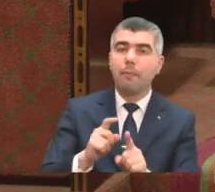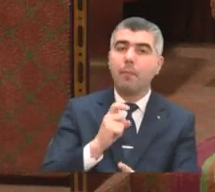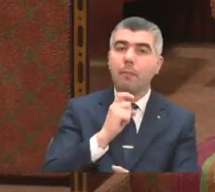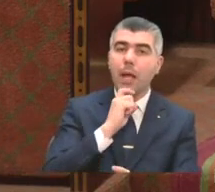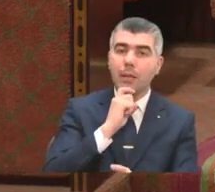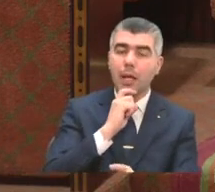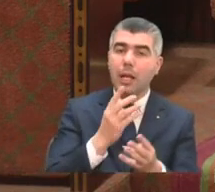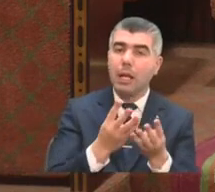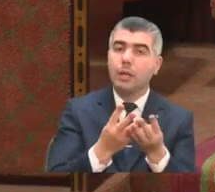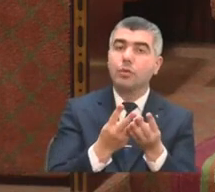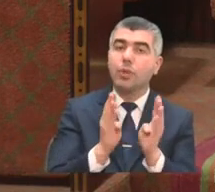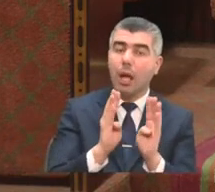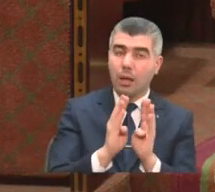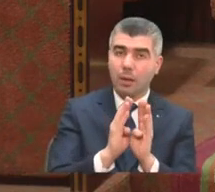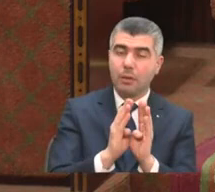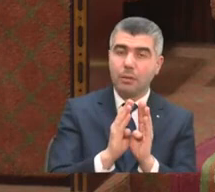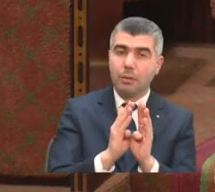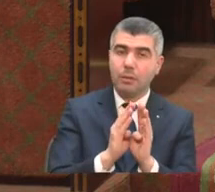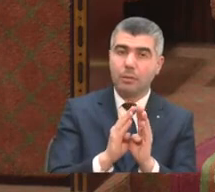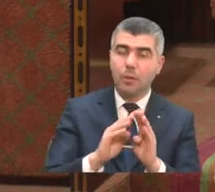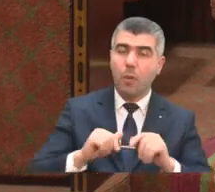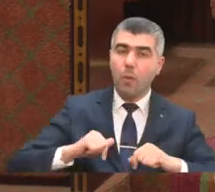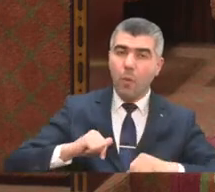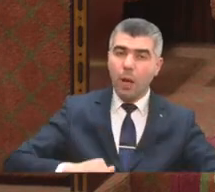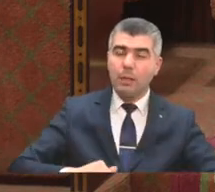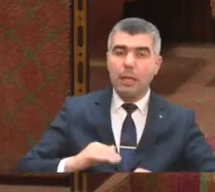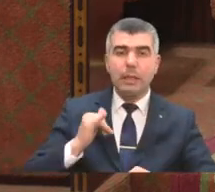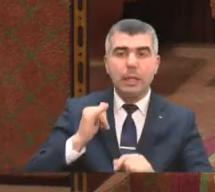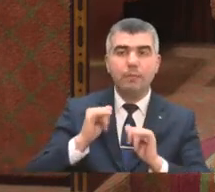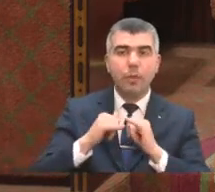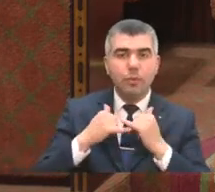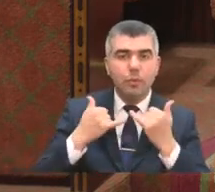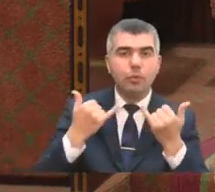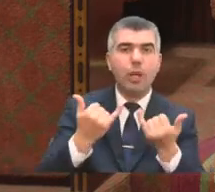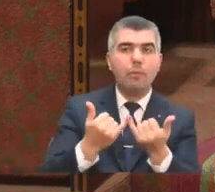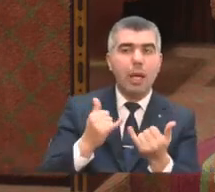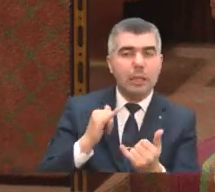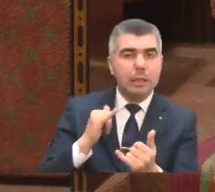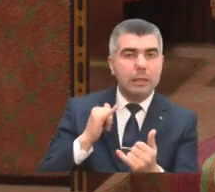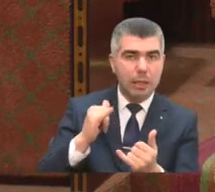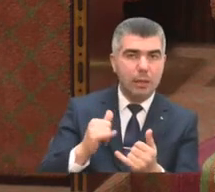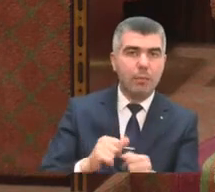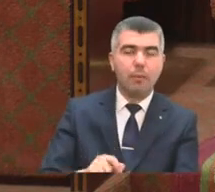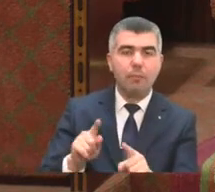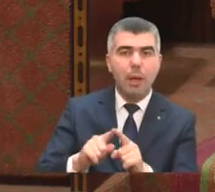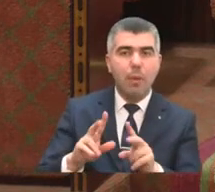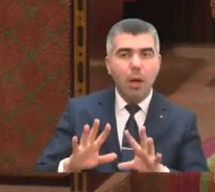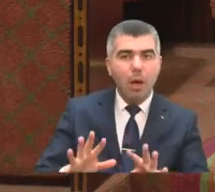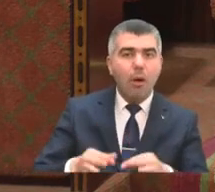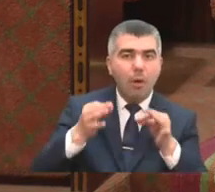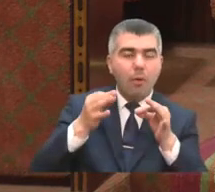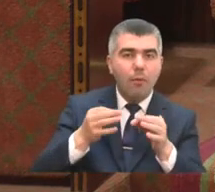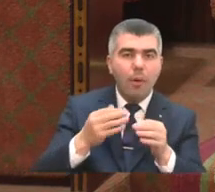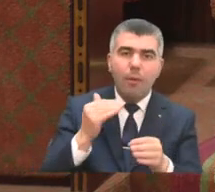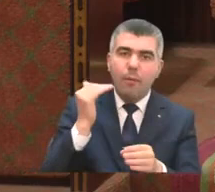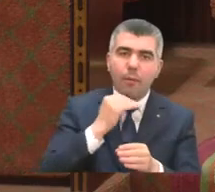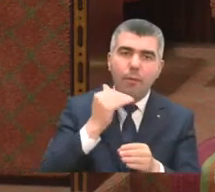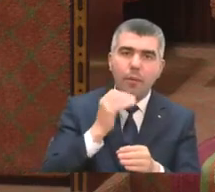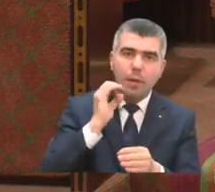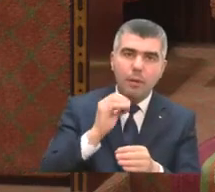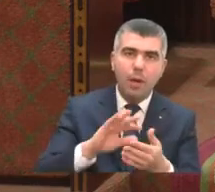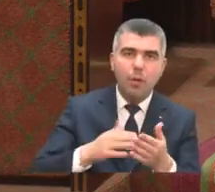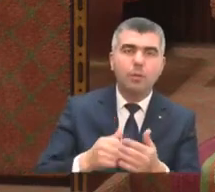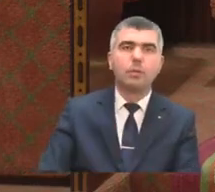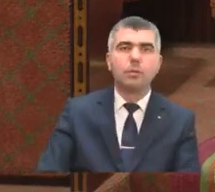ديال النقل اللي تابعة للوزارة تعقد اجتماعات ديالها بشكل دوري وتثبت مستعجلا في ملفات النقل المزدوج